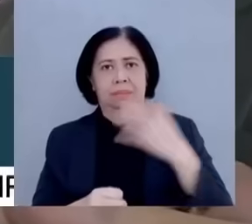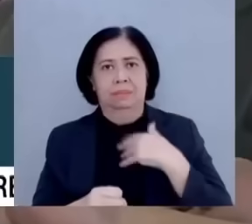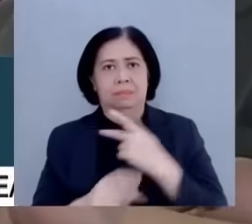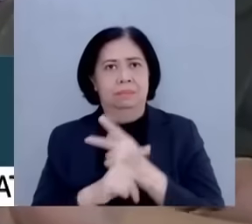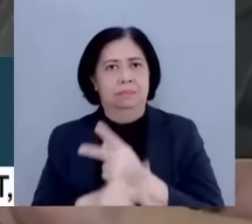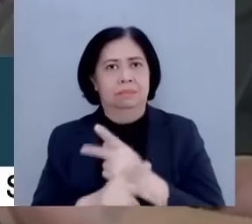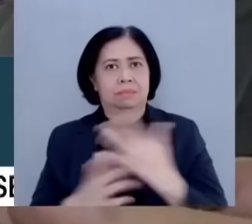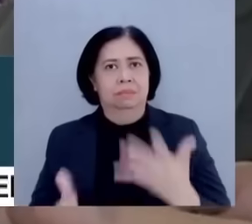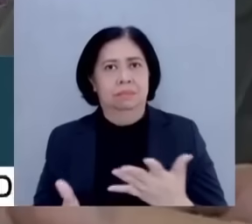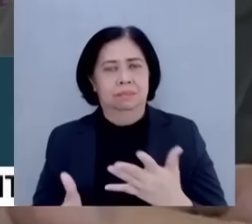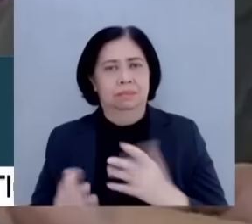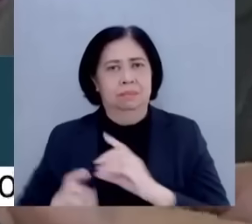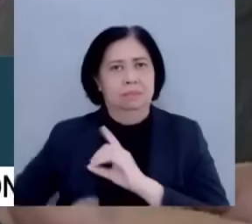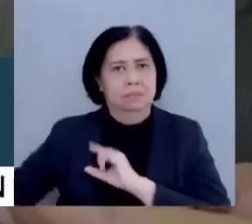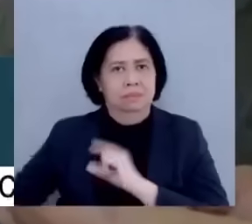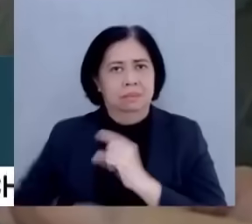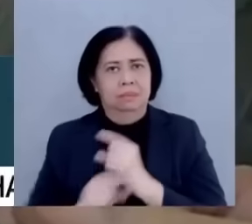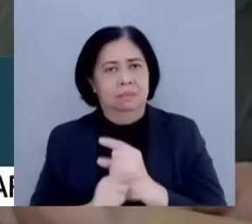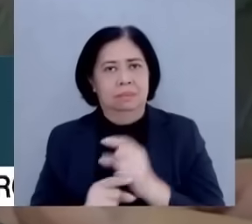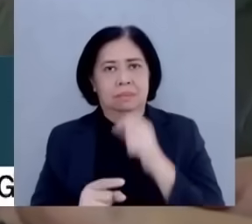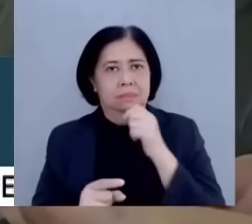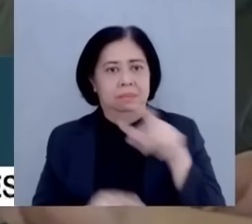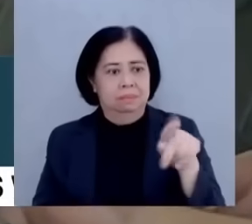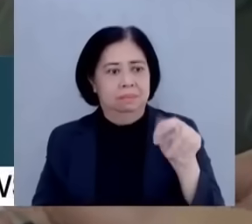Hindi ko pa dinidiscuss ang galing sa PNP.